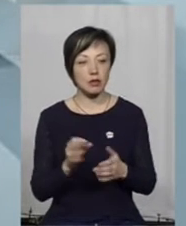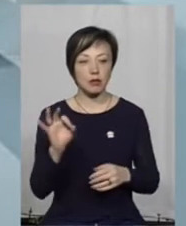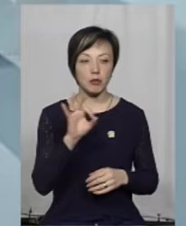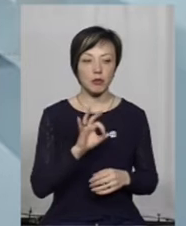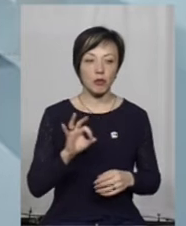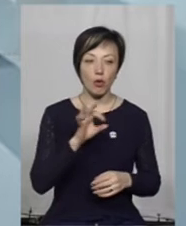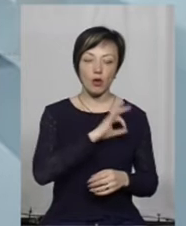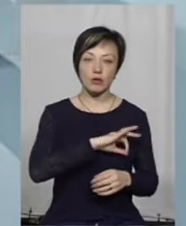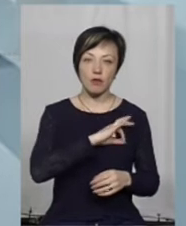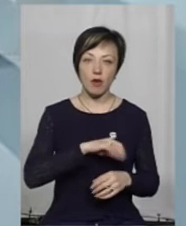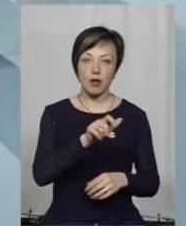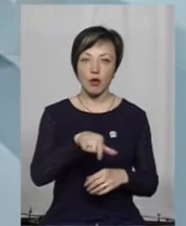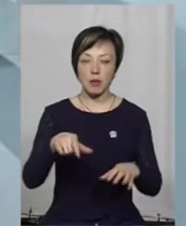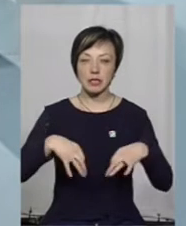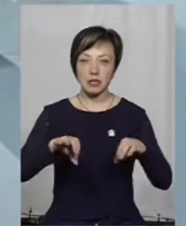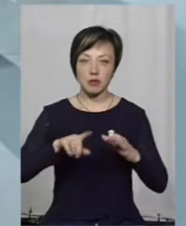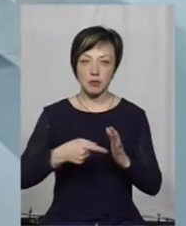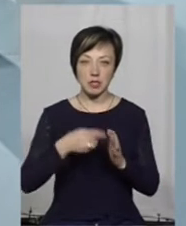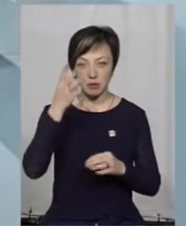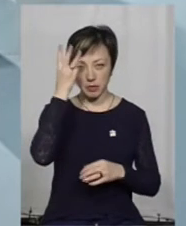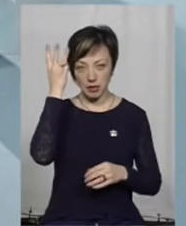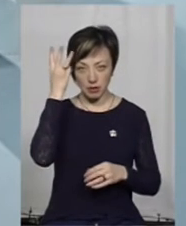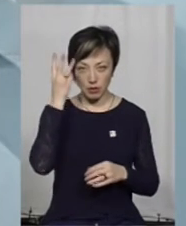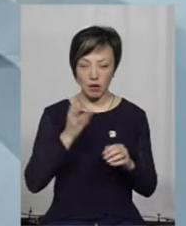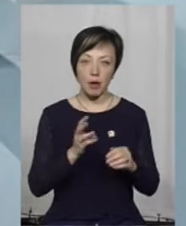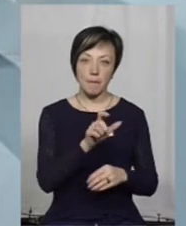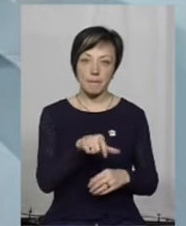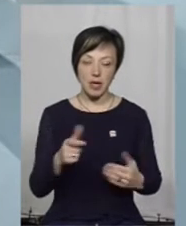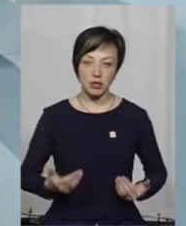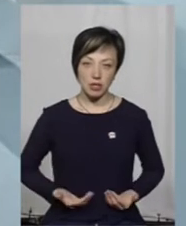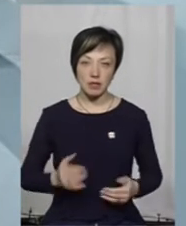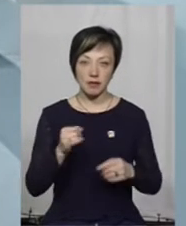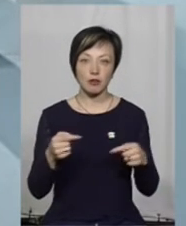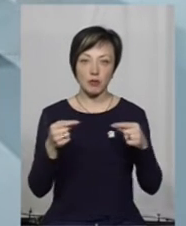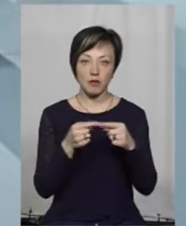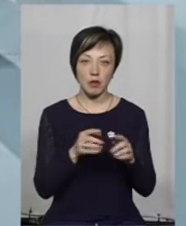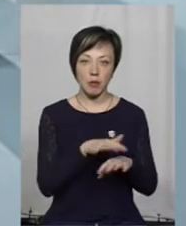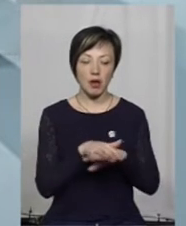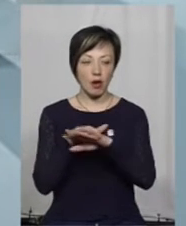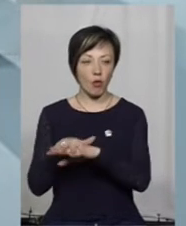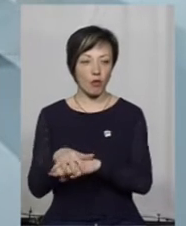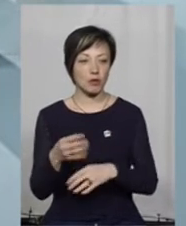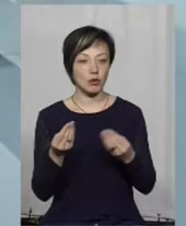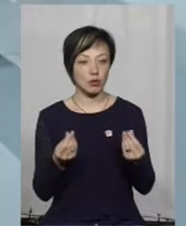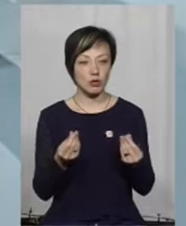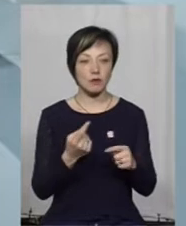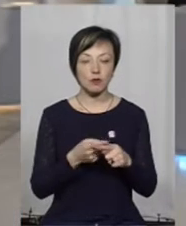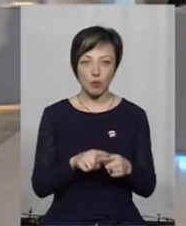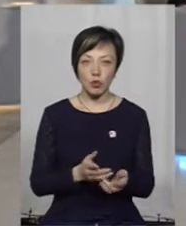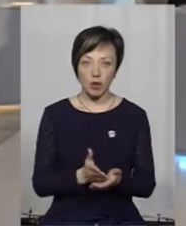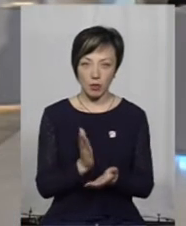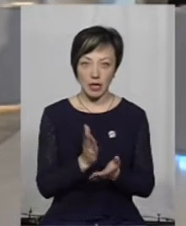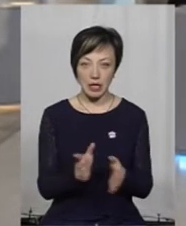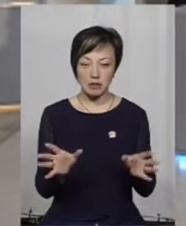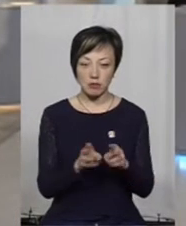щодо користування громадським транспортом в місті Хмельницького мешканців, ну і відповідно перераховувати кошти. Угу. Ну, в цьому напрямку